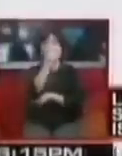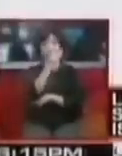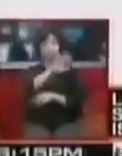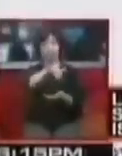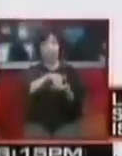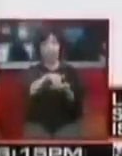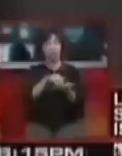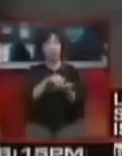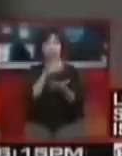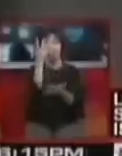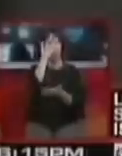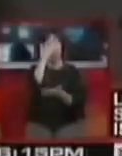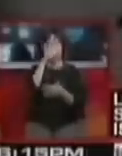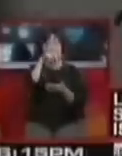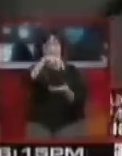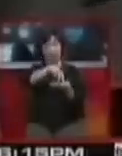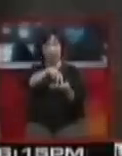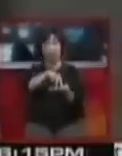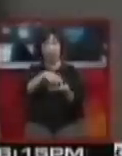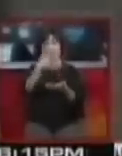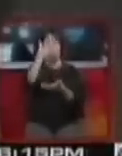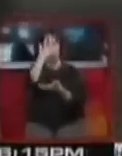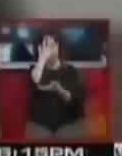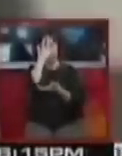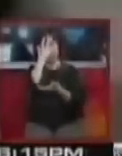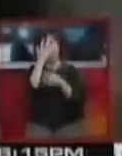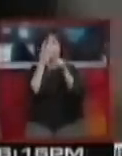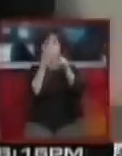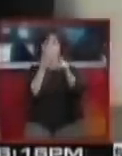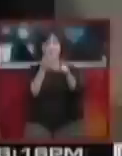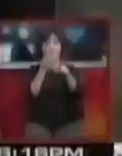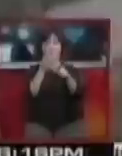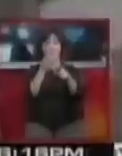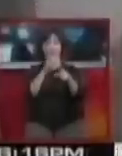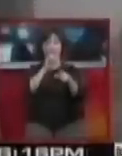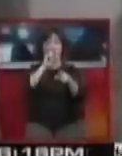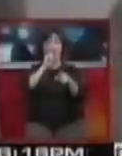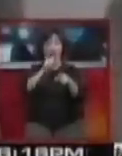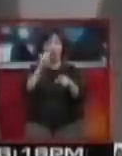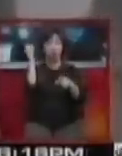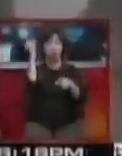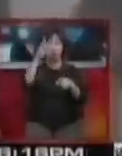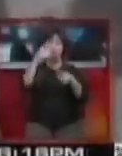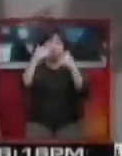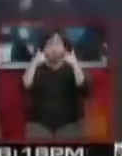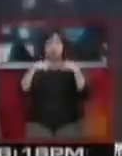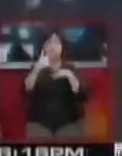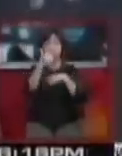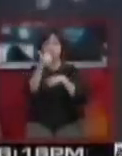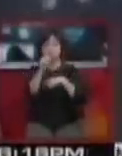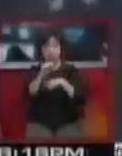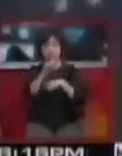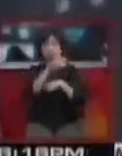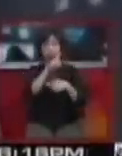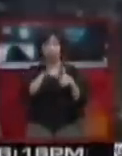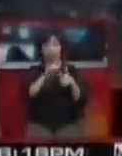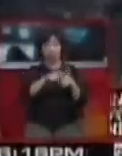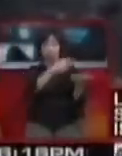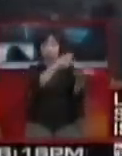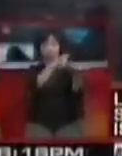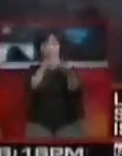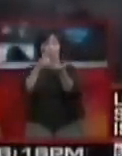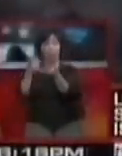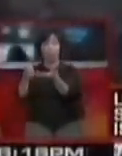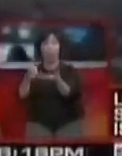ng palabas, biglaro tumayo sa harap ng sinena na nakamaskarang sospek. Naghagis nito ng tear gas sa kawalang habas na namaril. Agad naman nasa kote